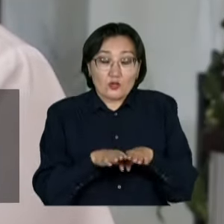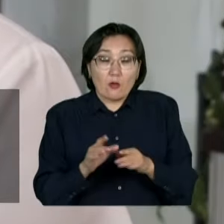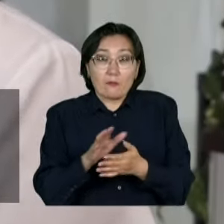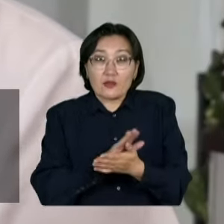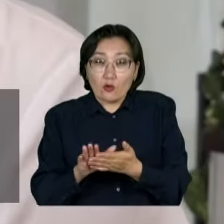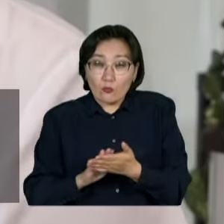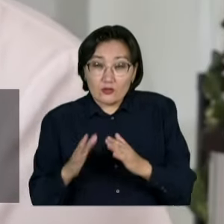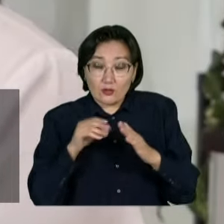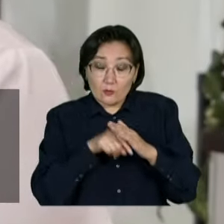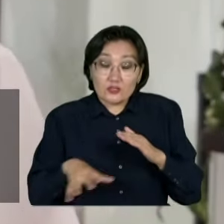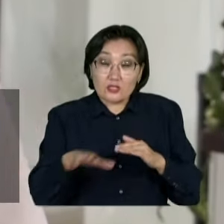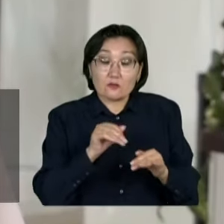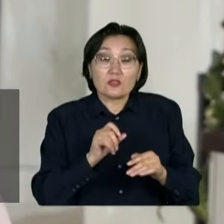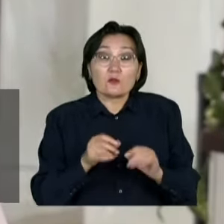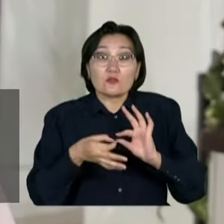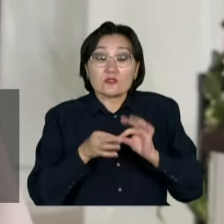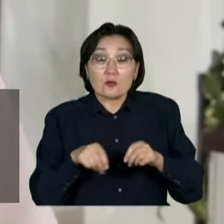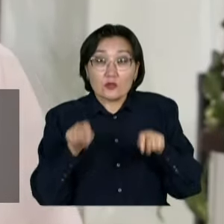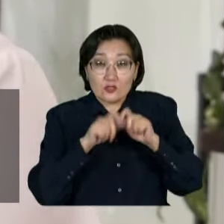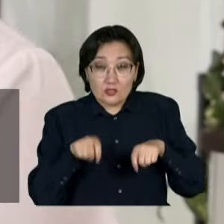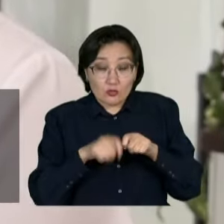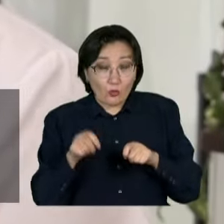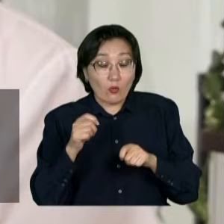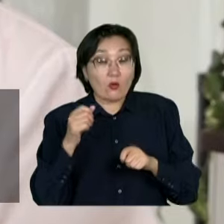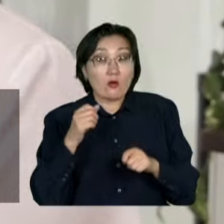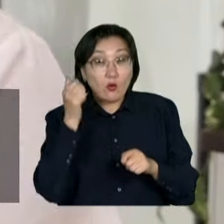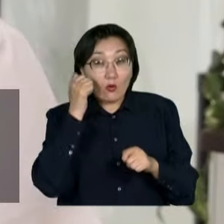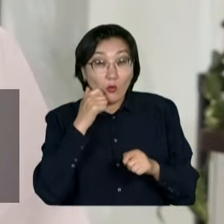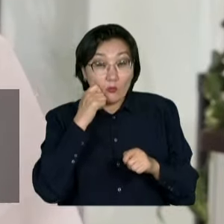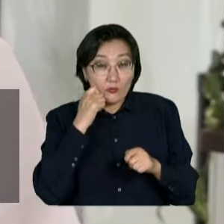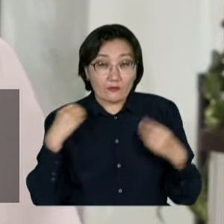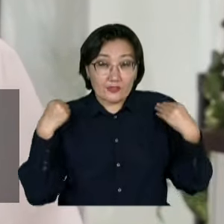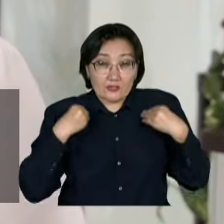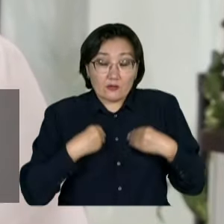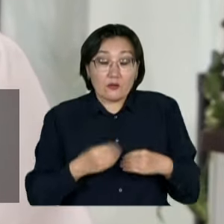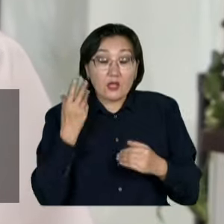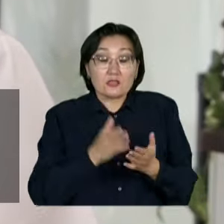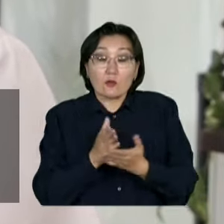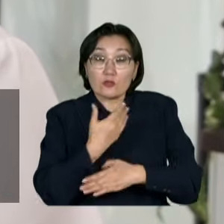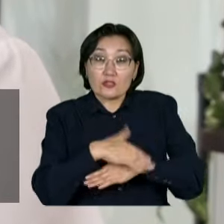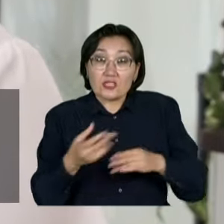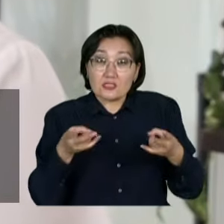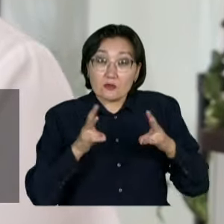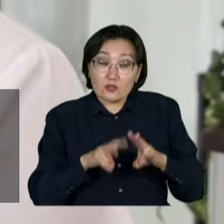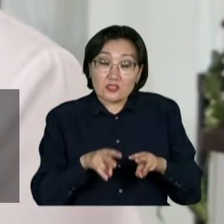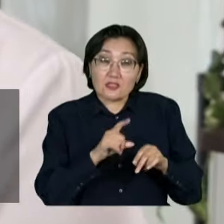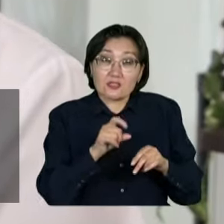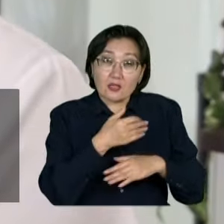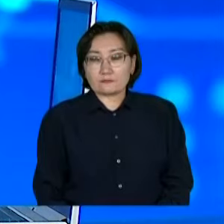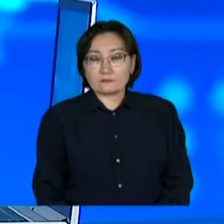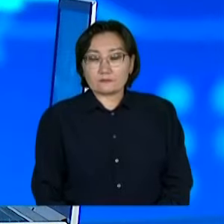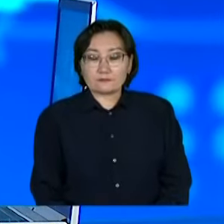дворов. Просим жителей также тщательно проверять обувь и верхнюю одежду, когда они заходят с улицы или оставляют эти вещи за